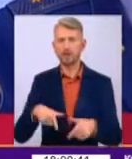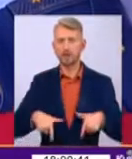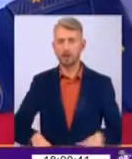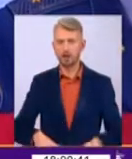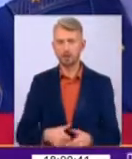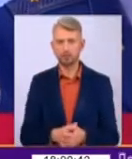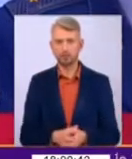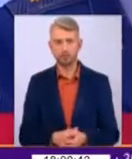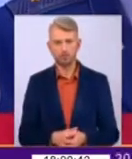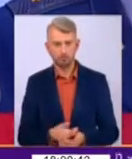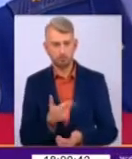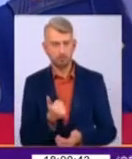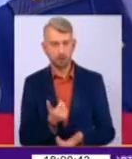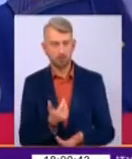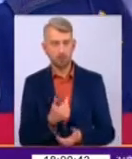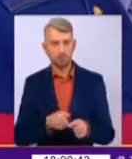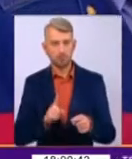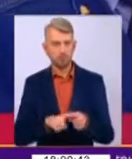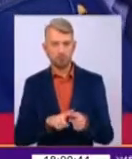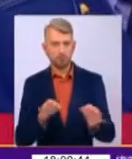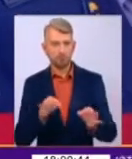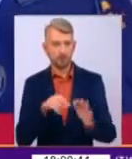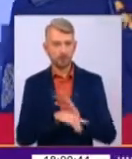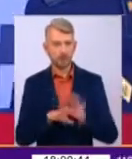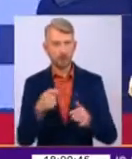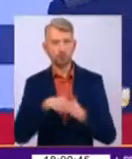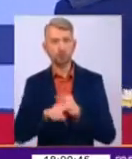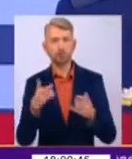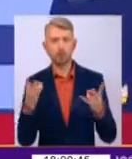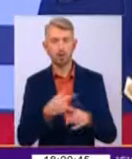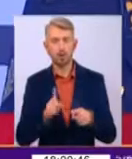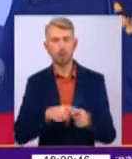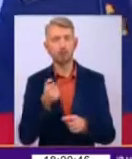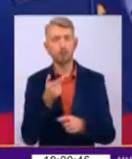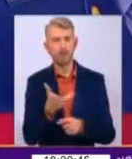Так. Ну, це не про чого не говорить, тому що треба цю